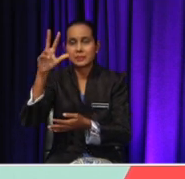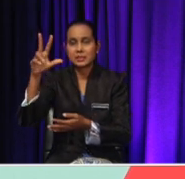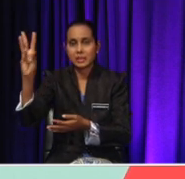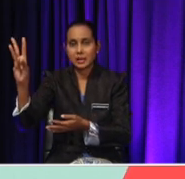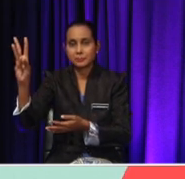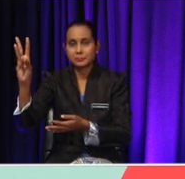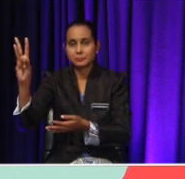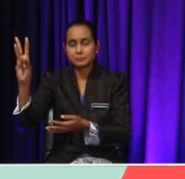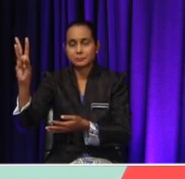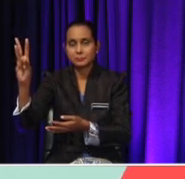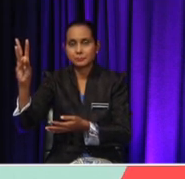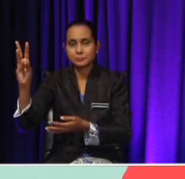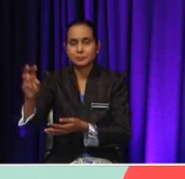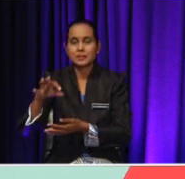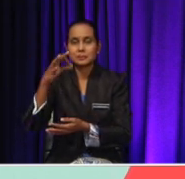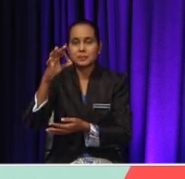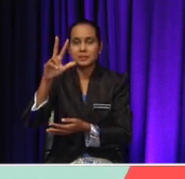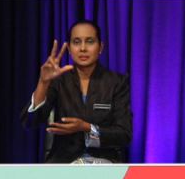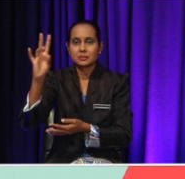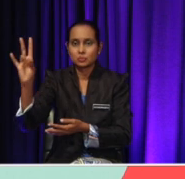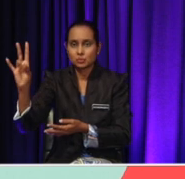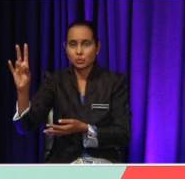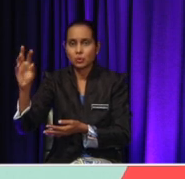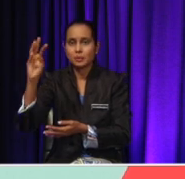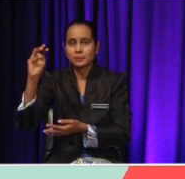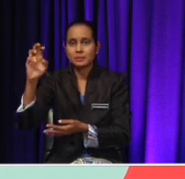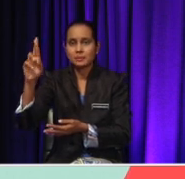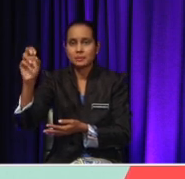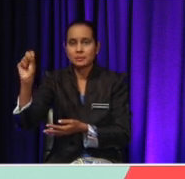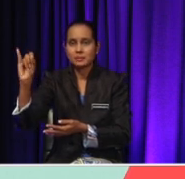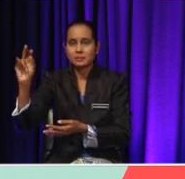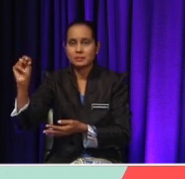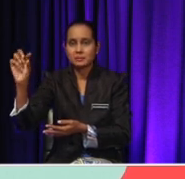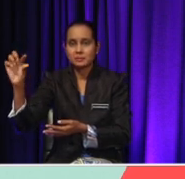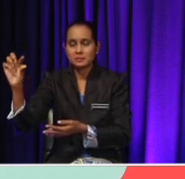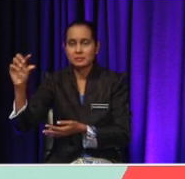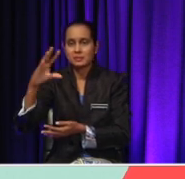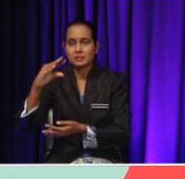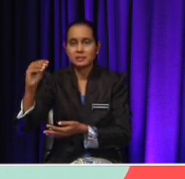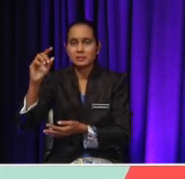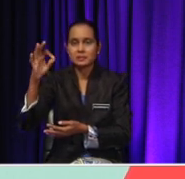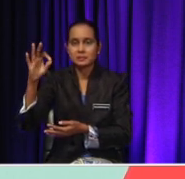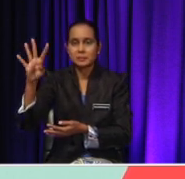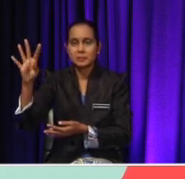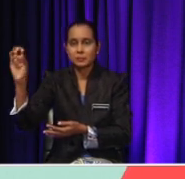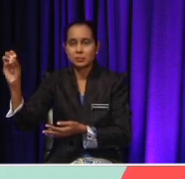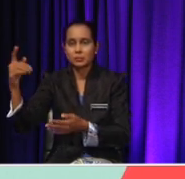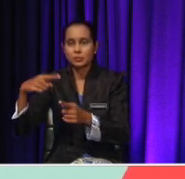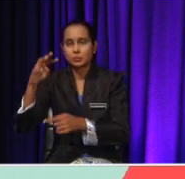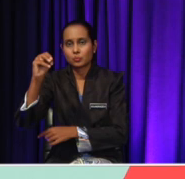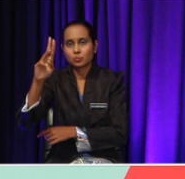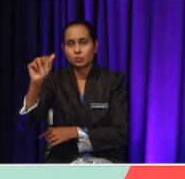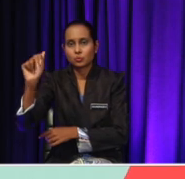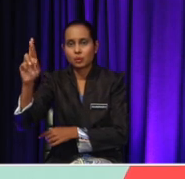Marching 1937 dan Banda Maharani mua pada tahun 1940 hingga lulus gajah